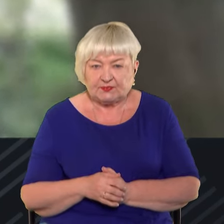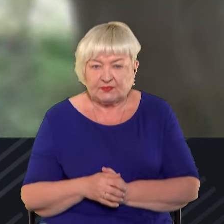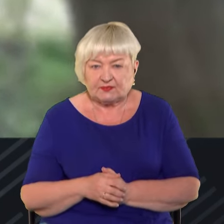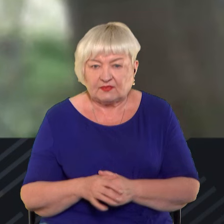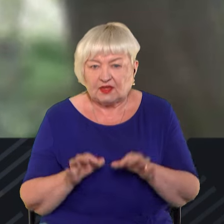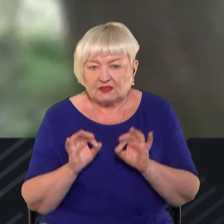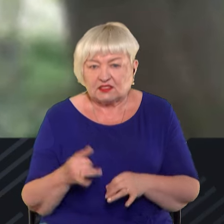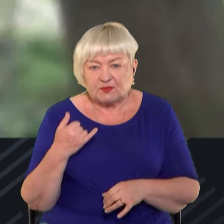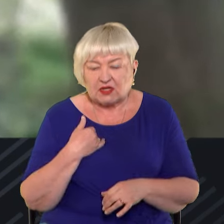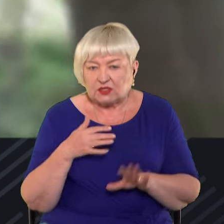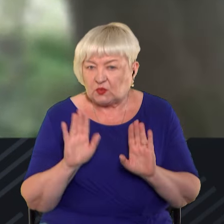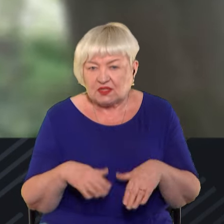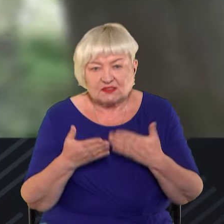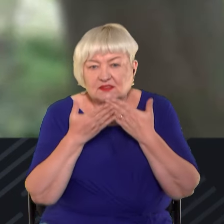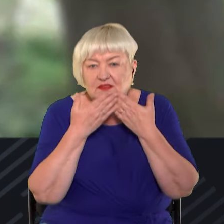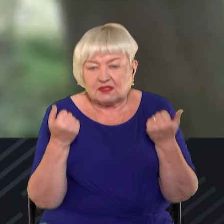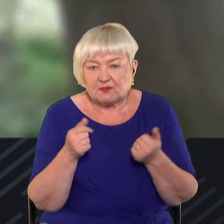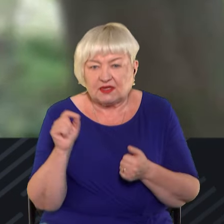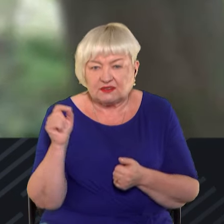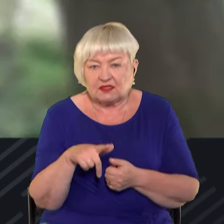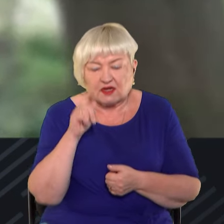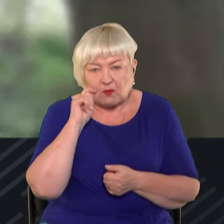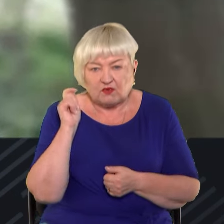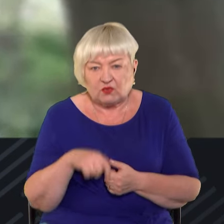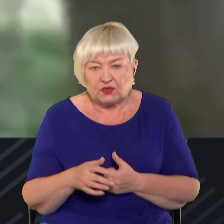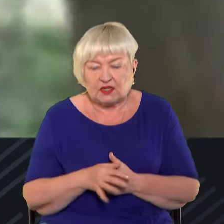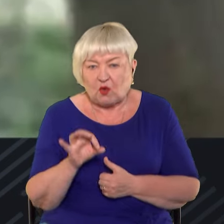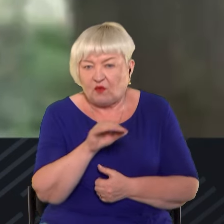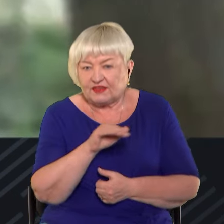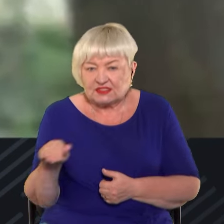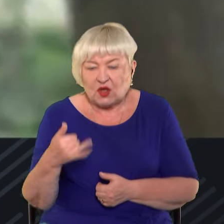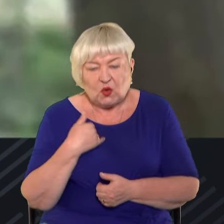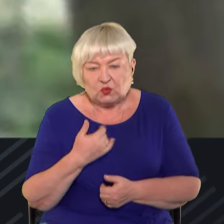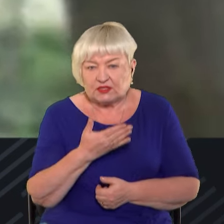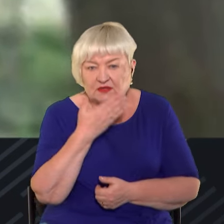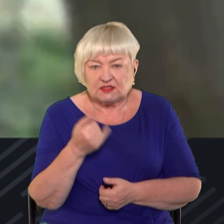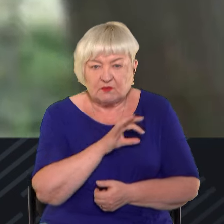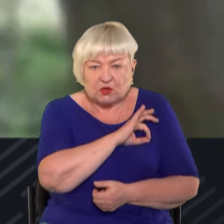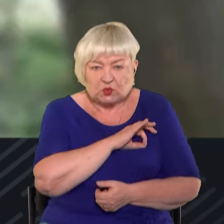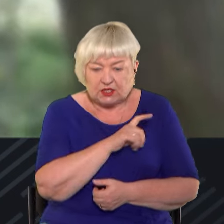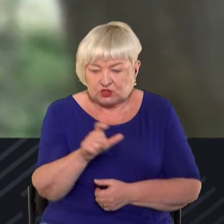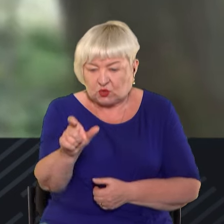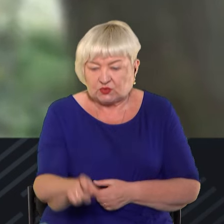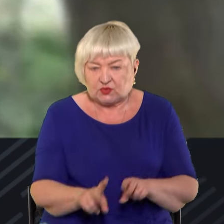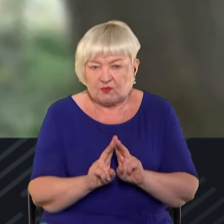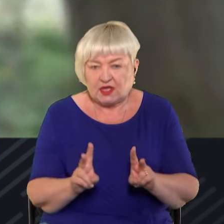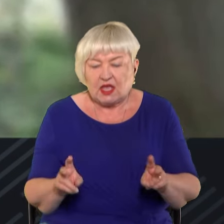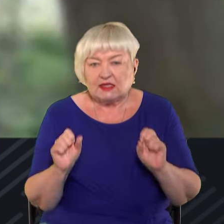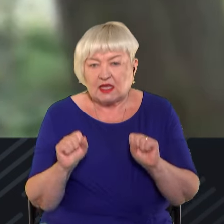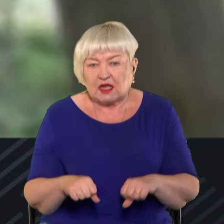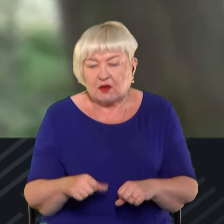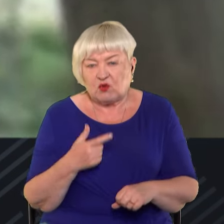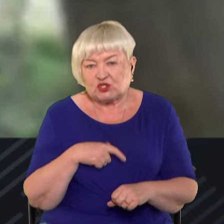Насправді, в нас навіть немає телеграму в Україні офіційно. В нас немає юридичної особи, яка може себе, ну,